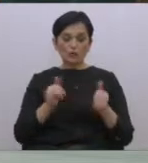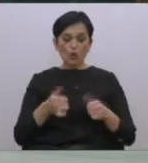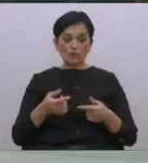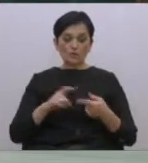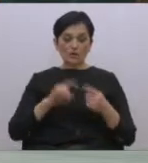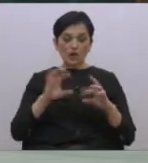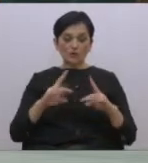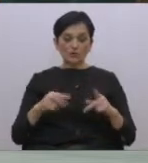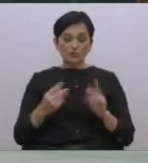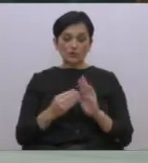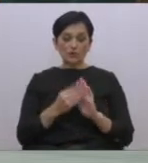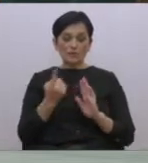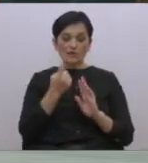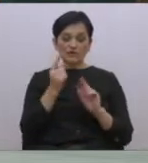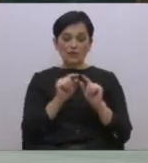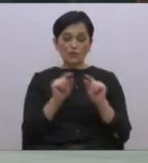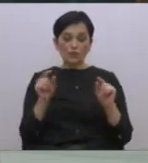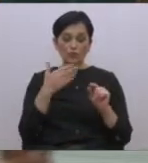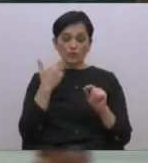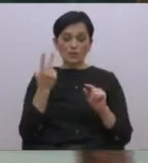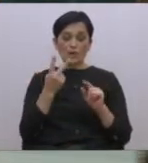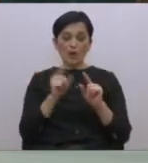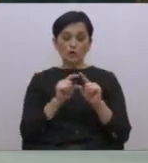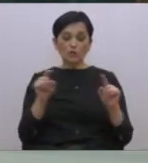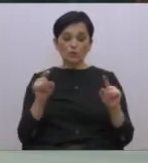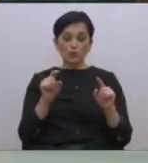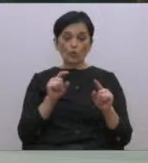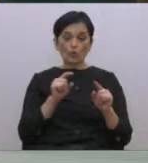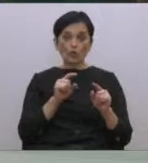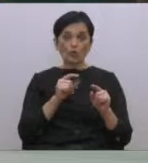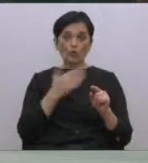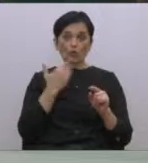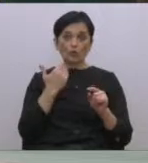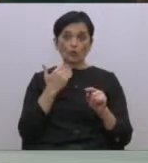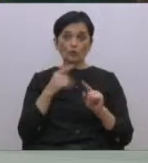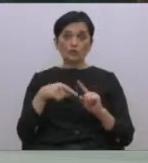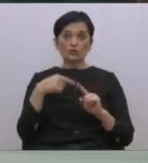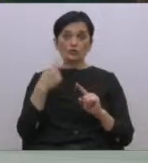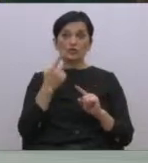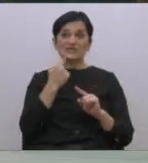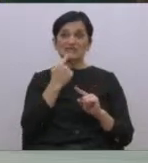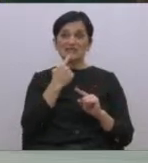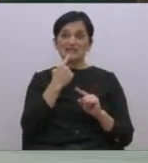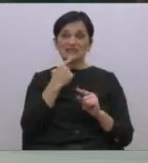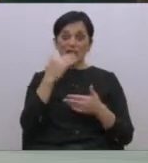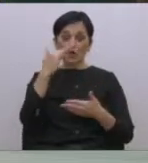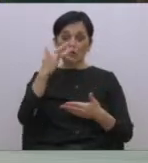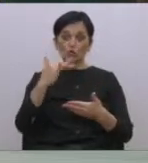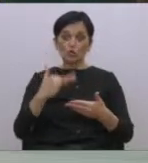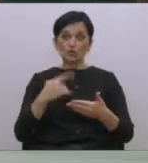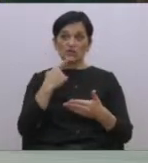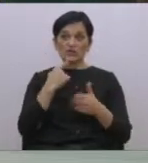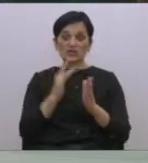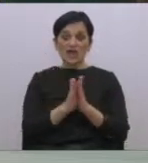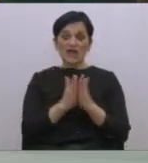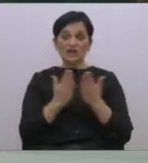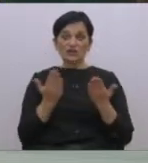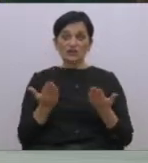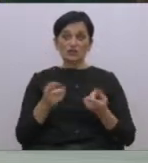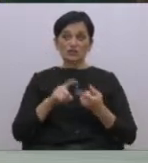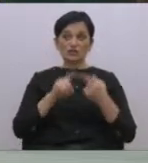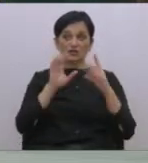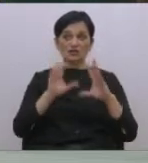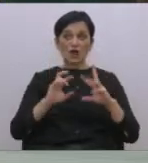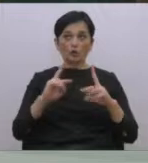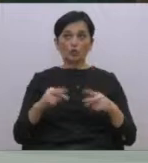kanushtsvleba. Pirul muhtan, araris, meore muhtan, araris. Shemdegi tsiteli nuskhisa da tsiteli tsignis shesakhe